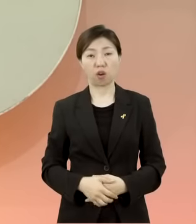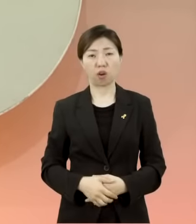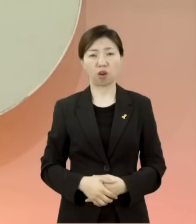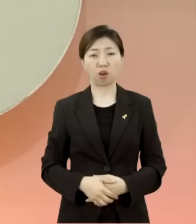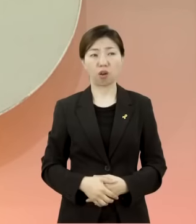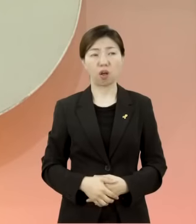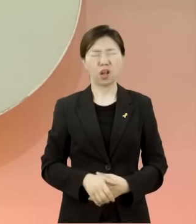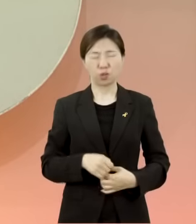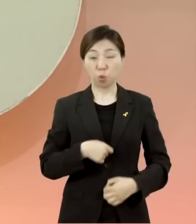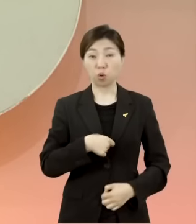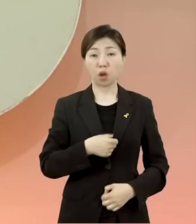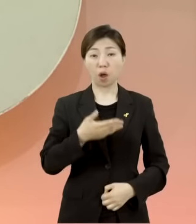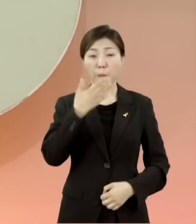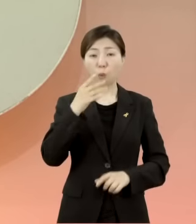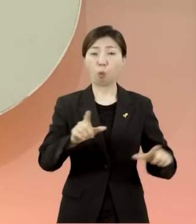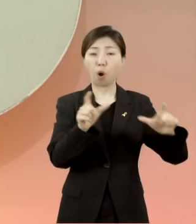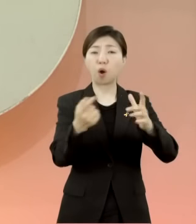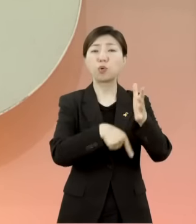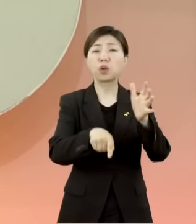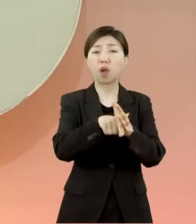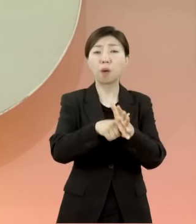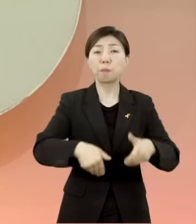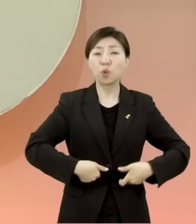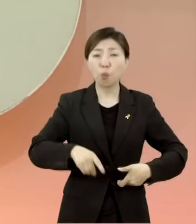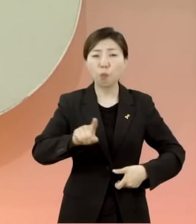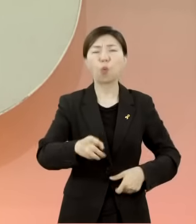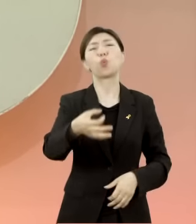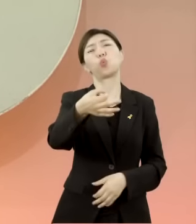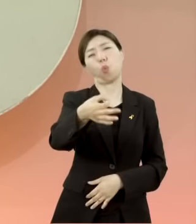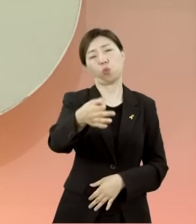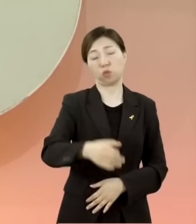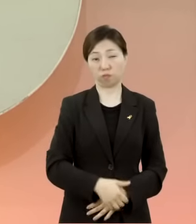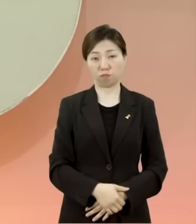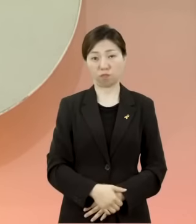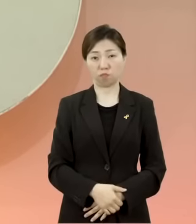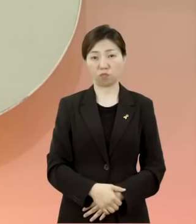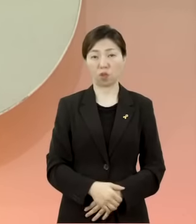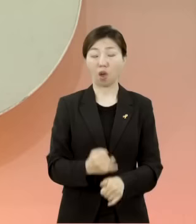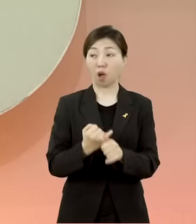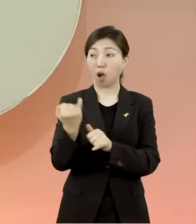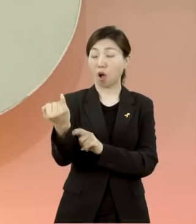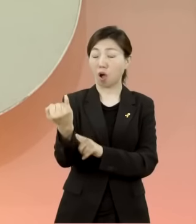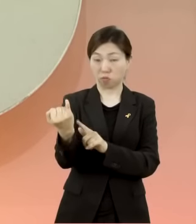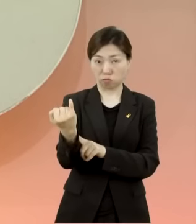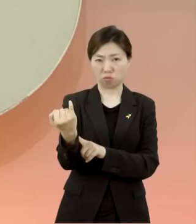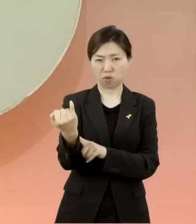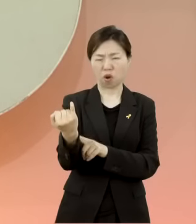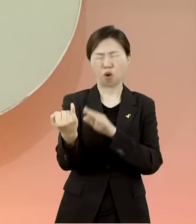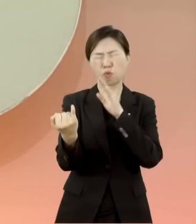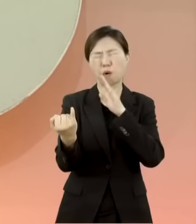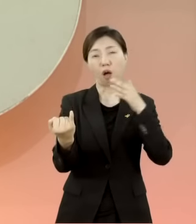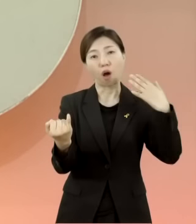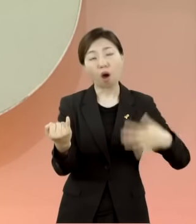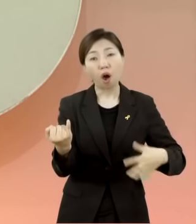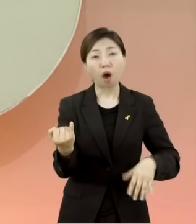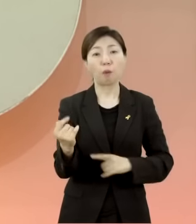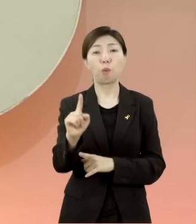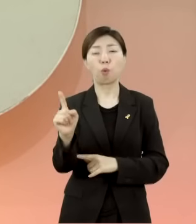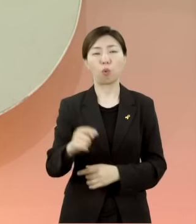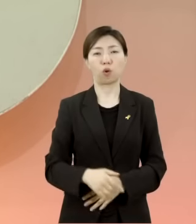되잖아요 보험금 이렇게 나오셨는데 아이 불자님이 대단하신 거 같아요 우리